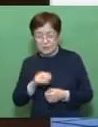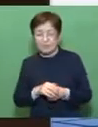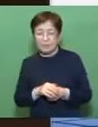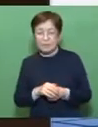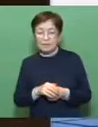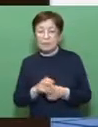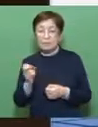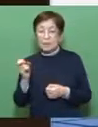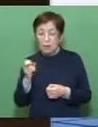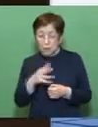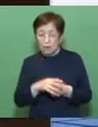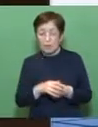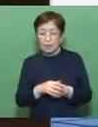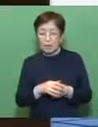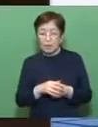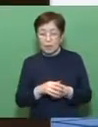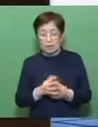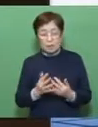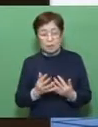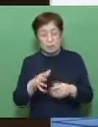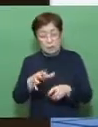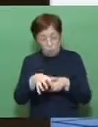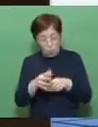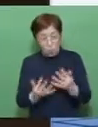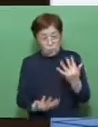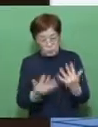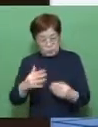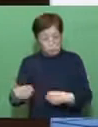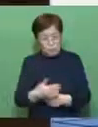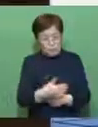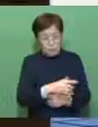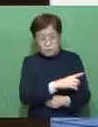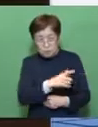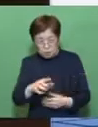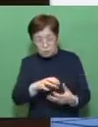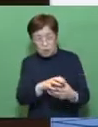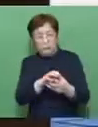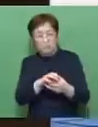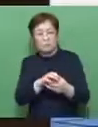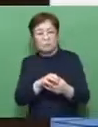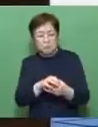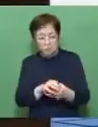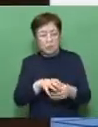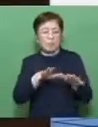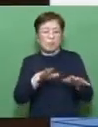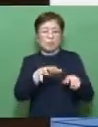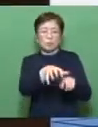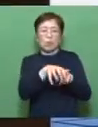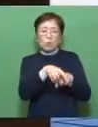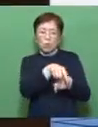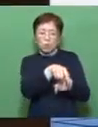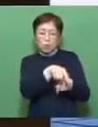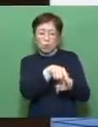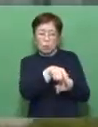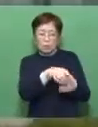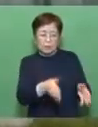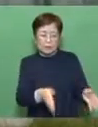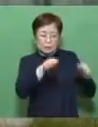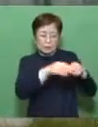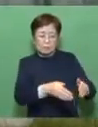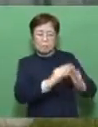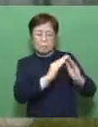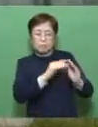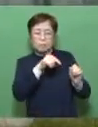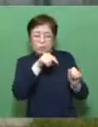新しい農林水産業の展開の中で特に調い年は農業施設の太陽制度なんですうんうんはい